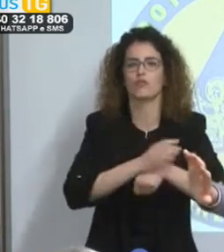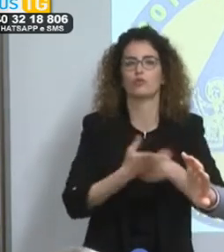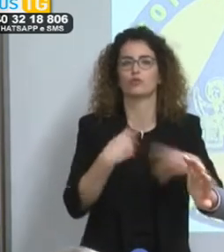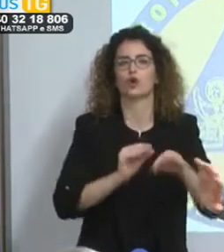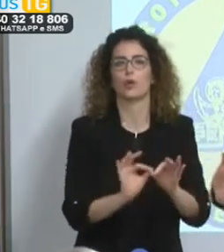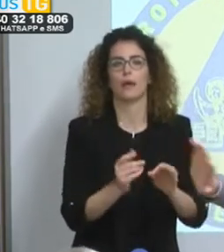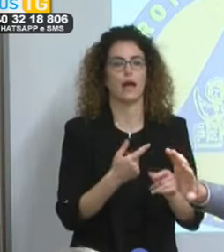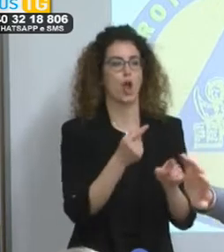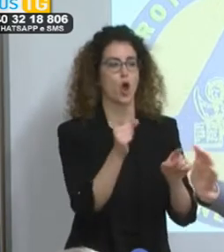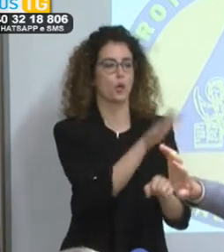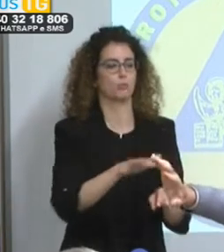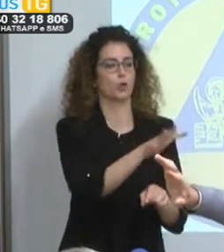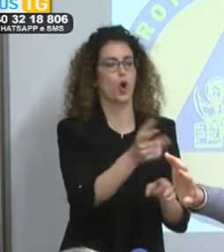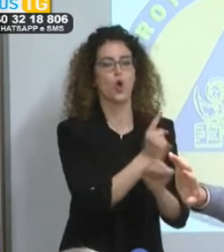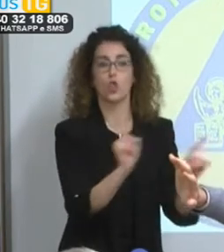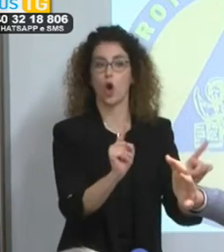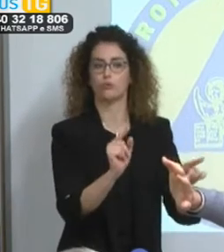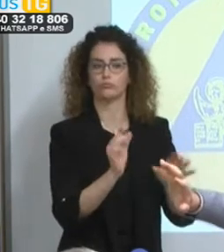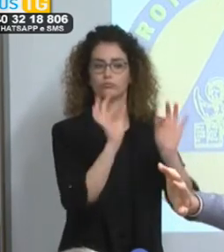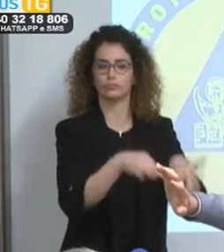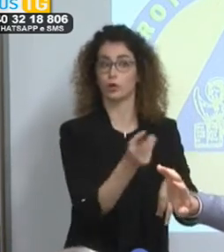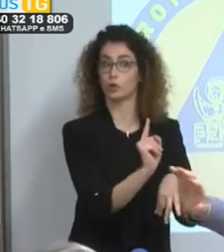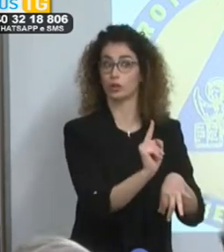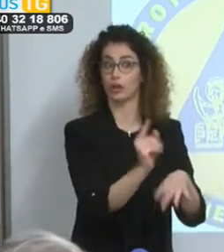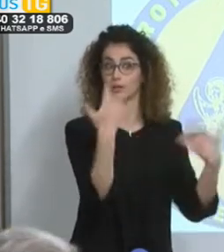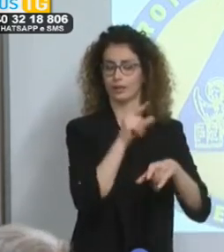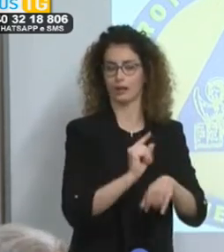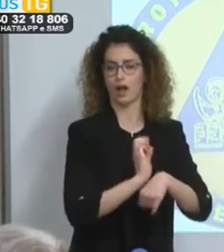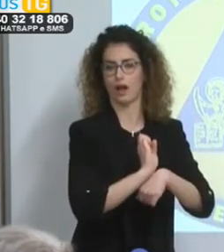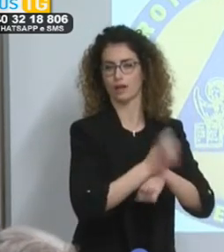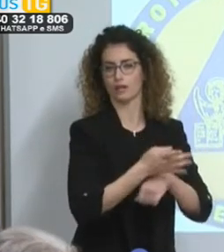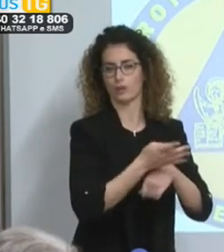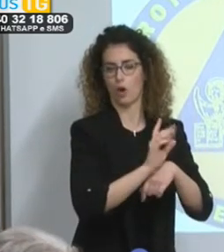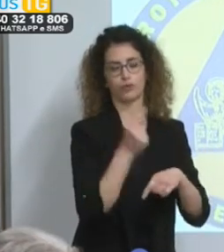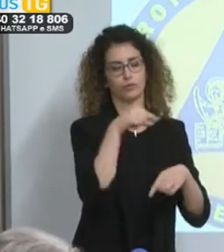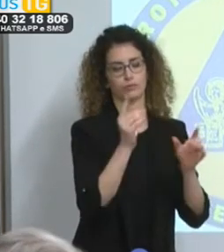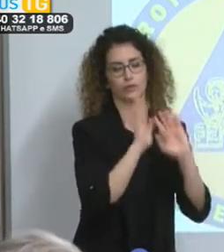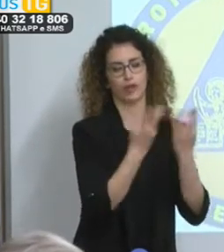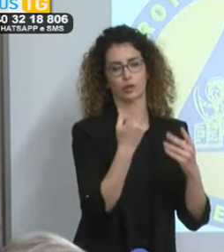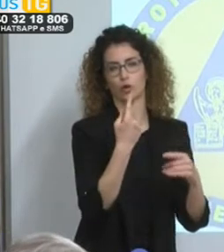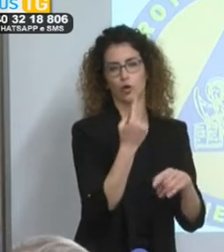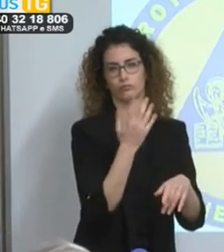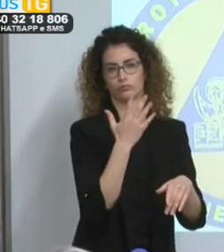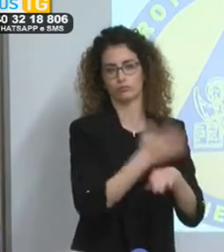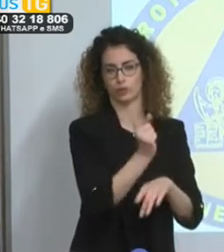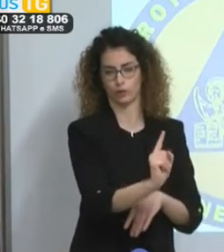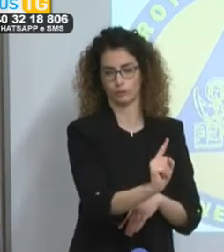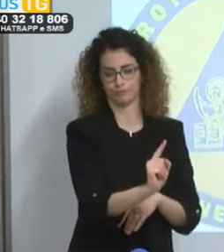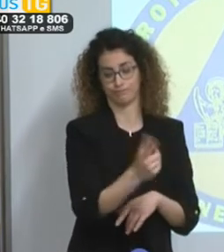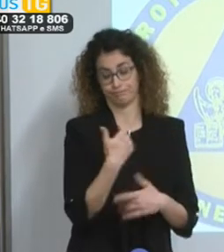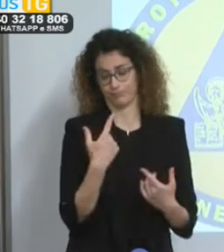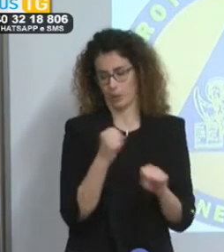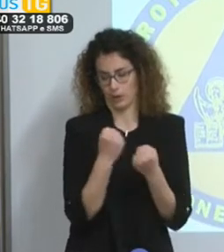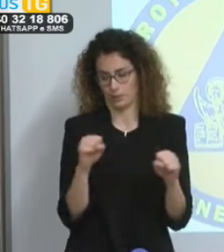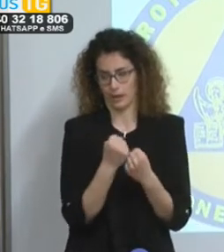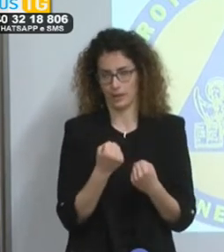sono derogati, quindi tu non farti vedere allo stadio quella sera. Allora, immagino che se l'11 giugno c'è questo, di mezzo cosa